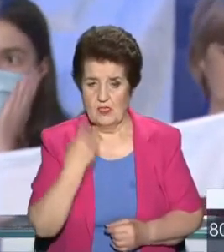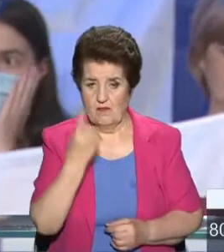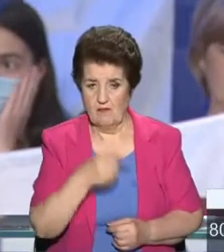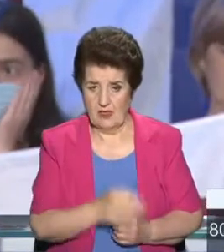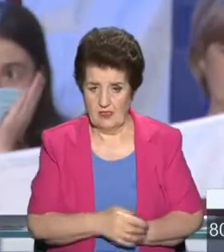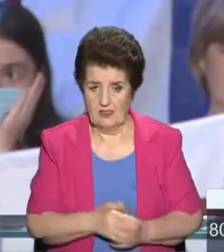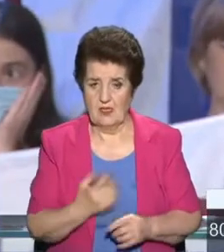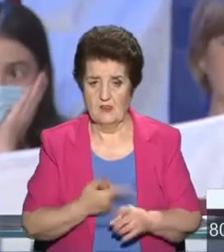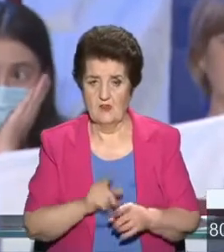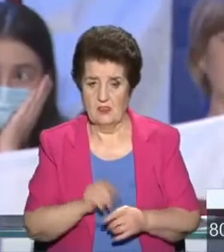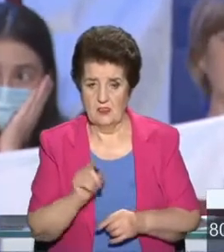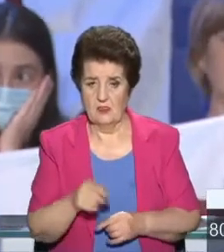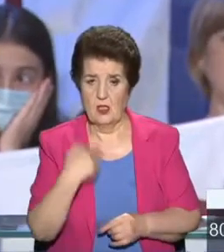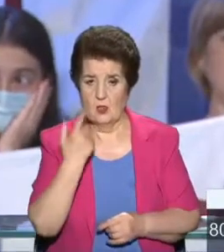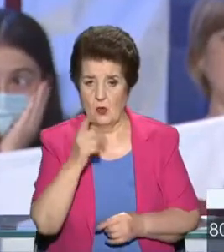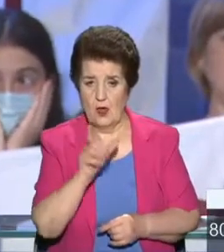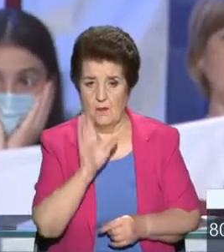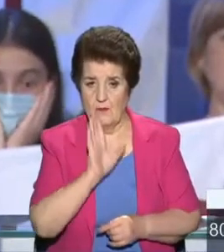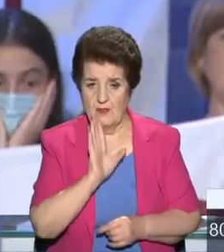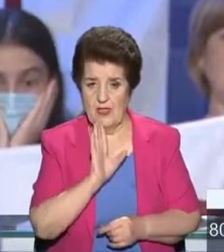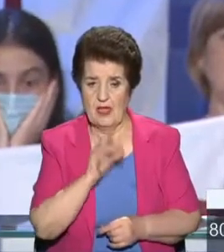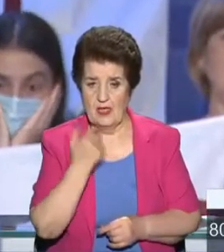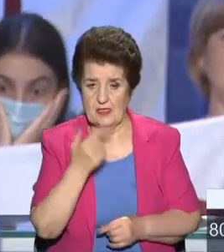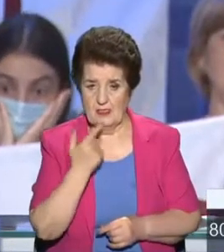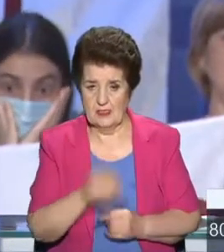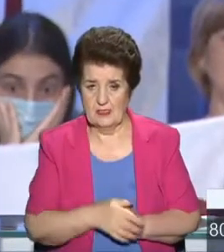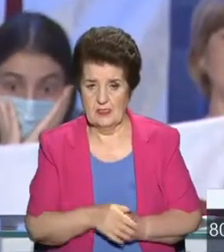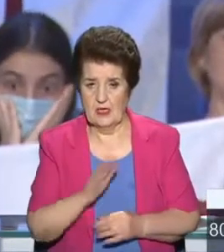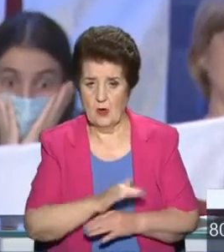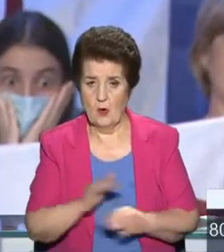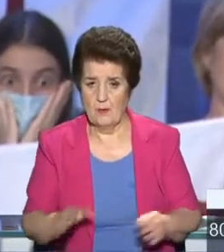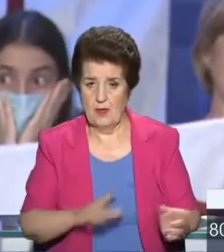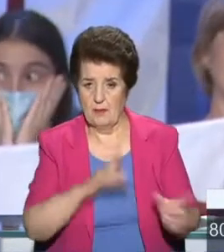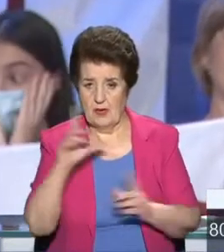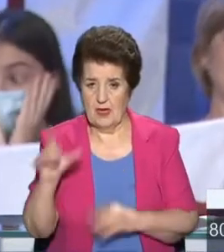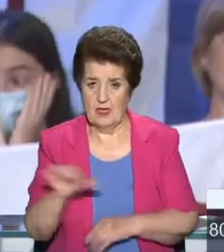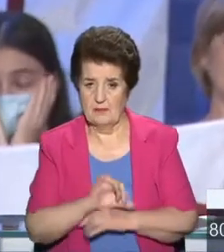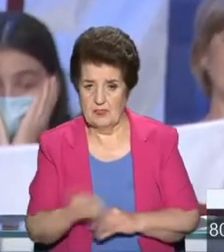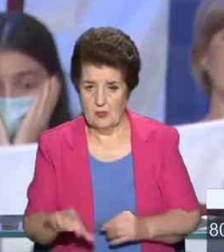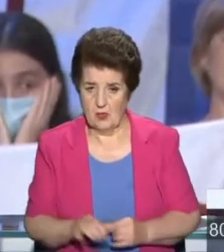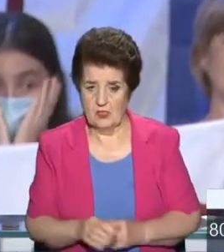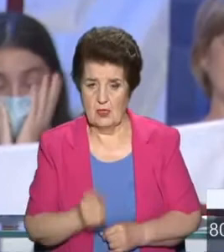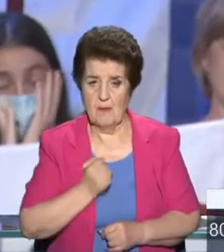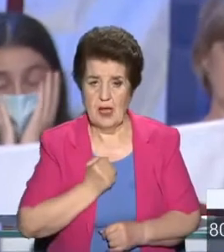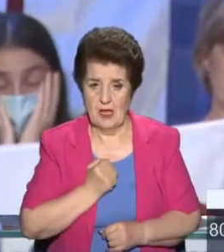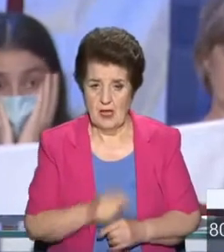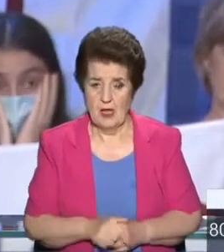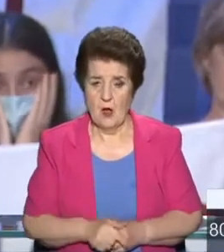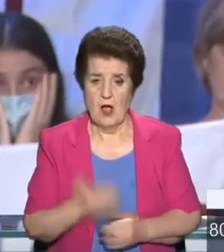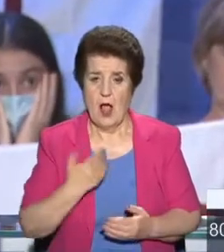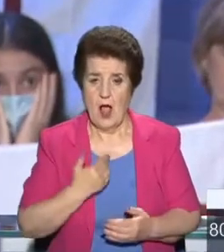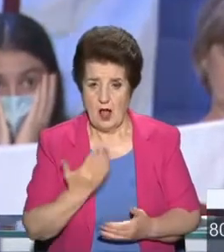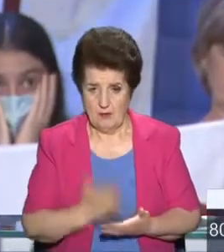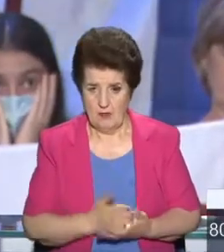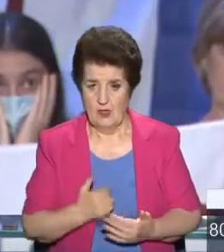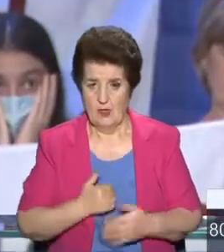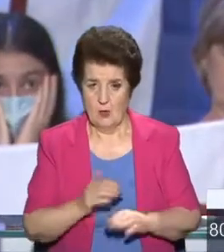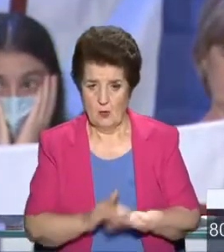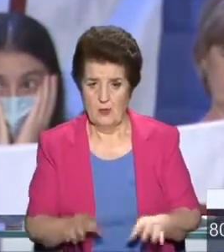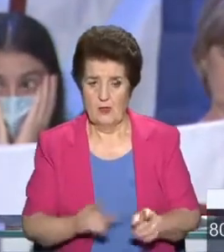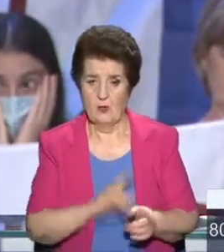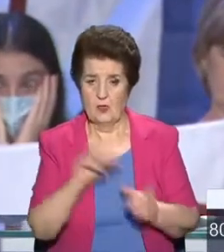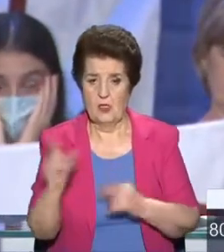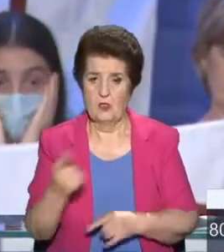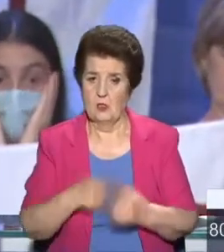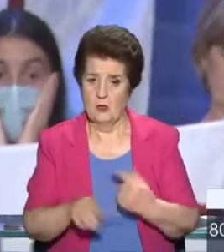provocări doamna a zis că mă ia copiii sunt plecați peste Hotare și îmi pare foarte rău și am copii care au plecat de jos că nu